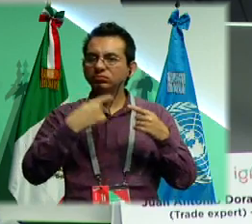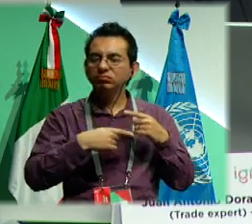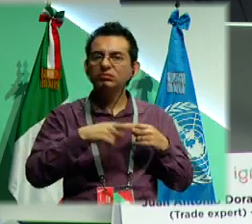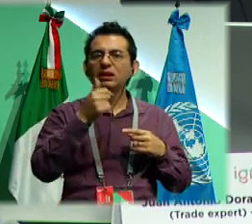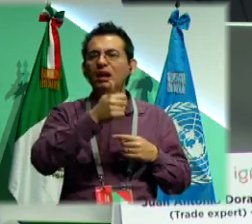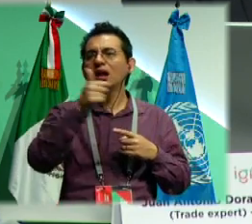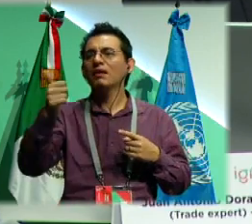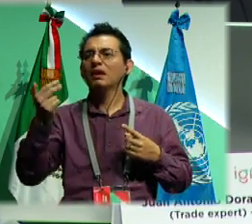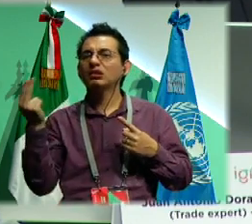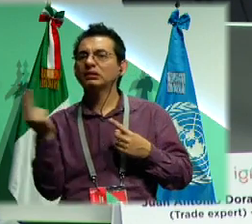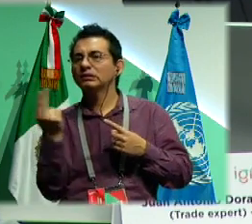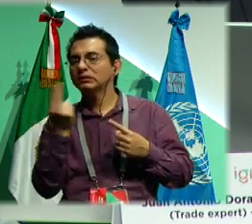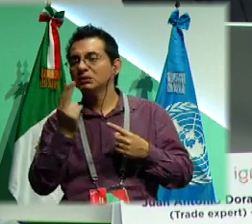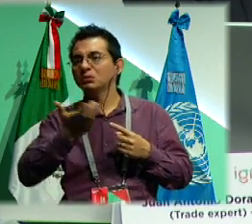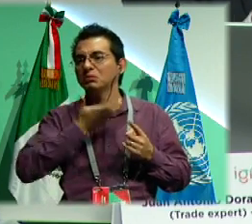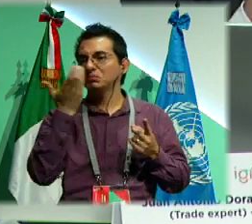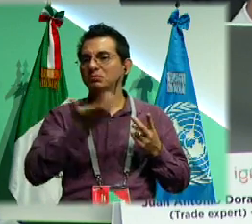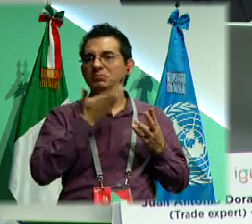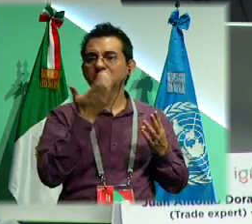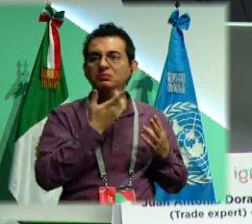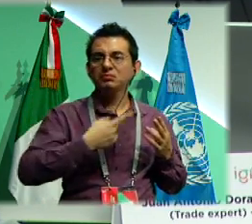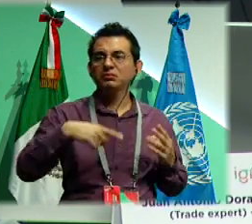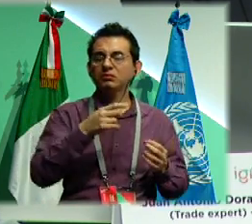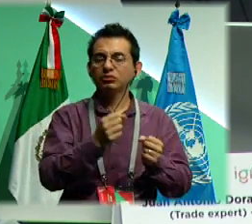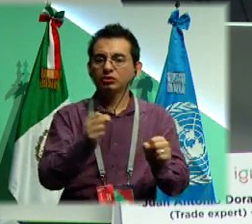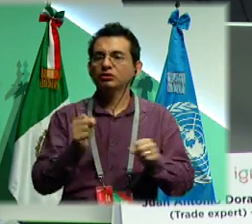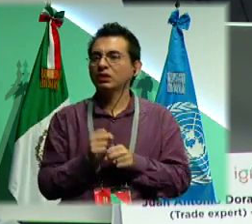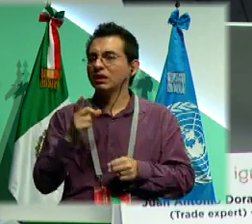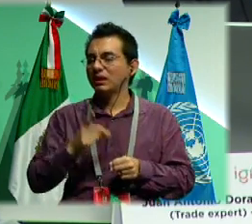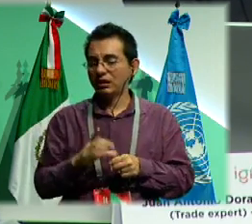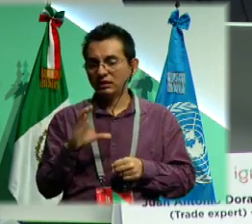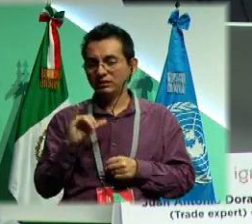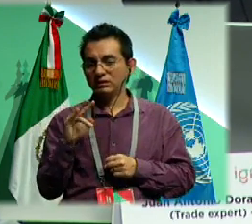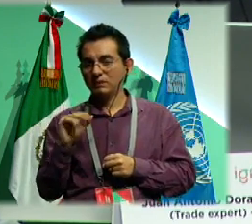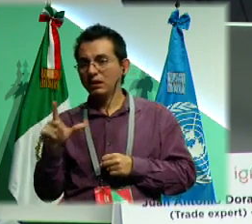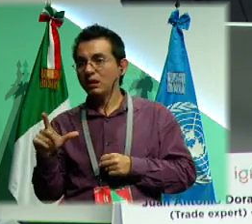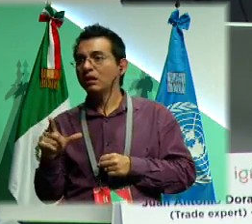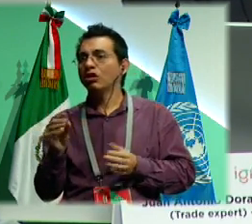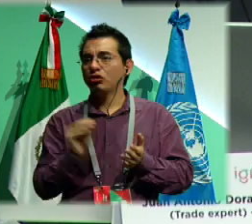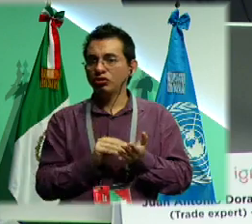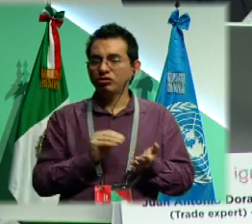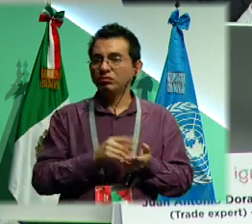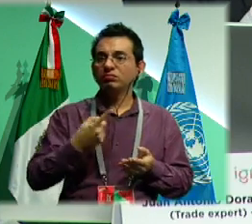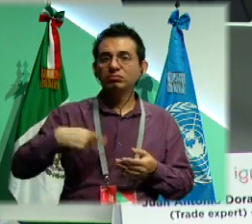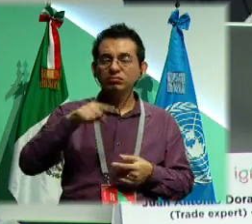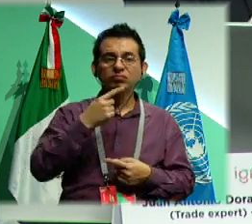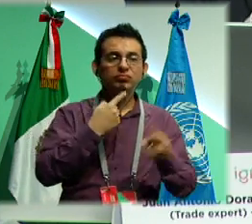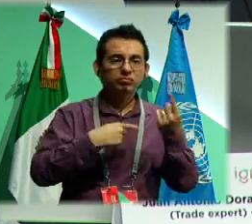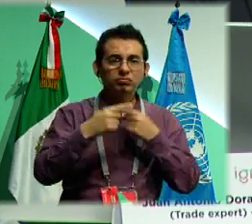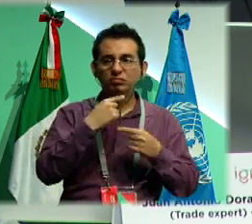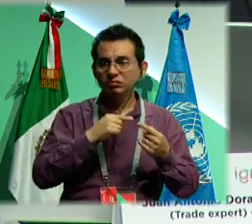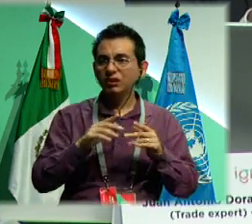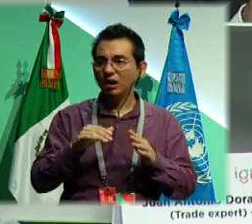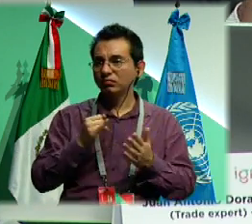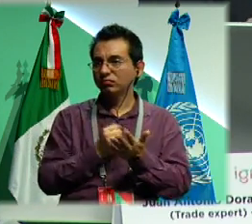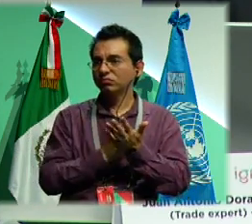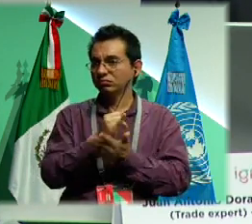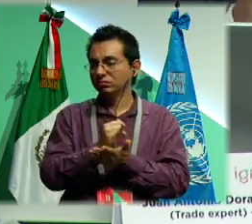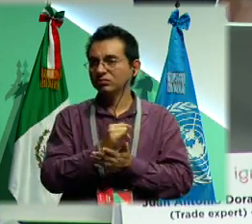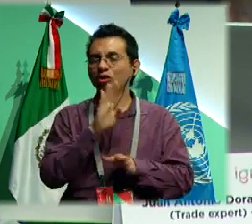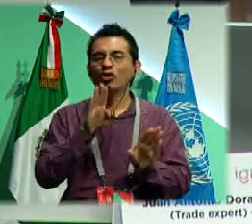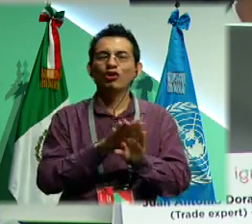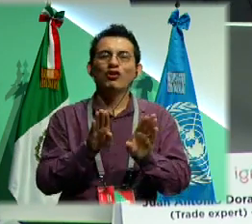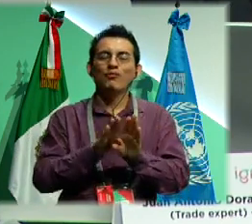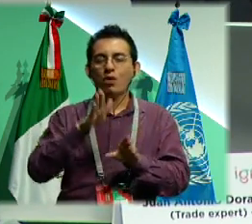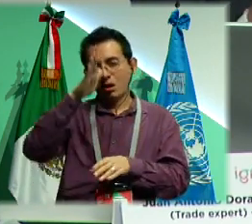gouvernement du fait qu'il fallait impliquer la société civile lorsque l'on négocie un accord